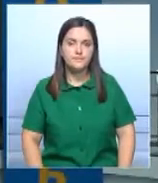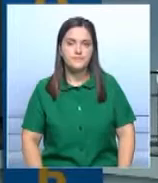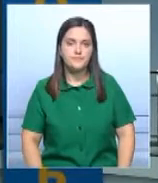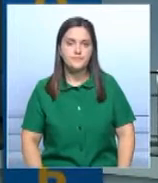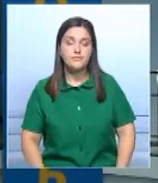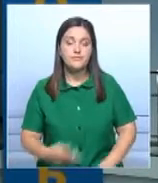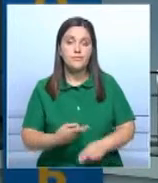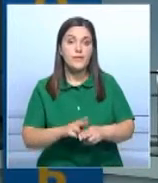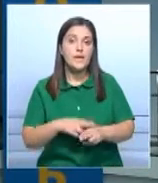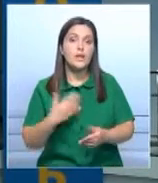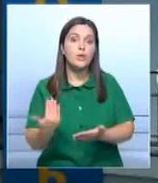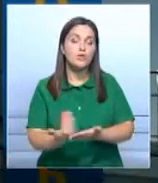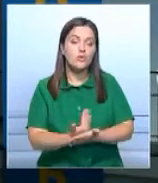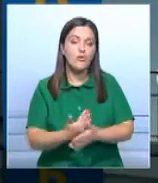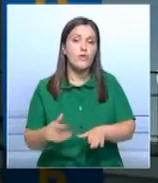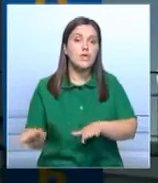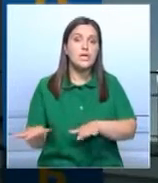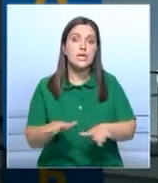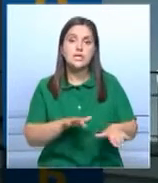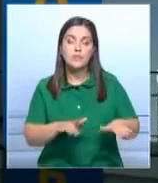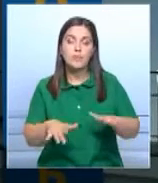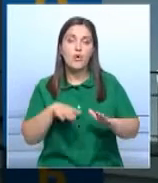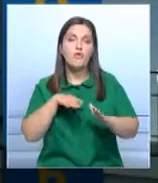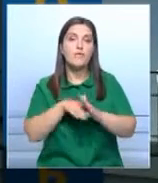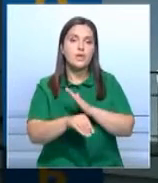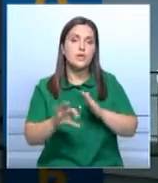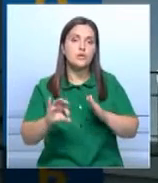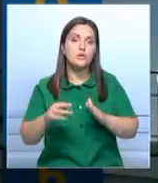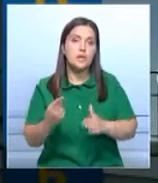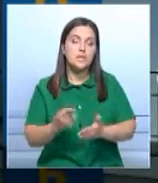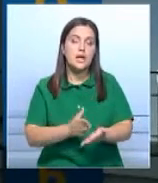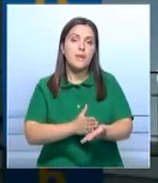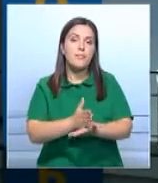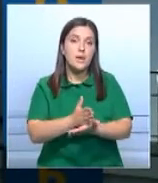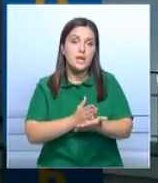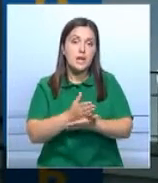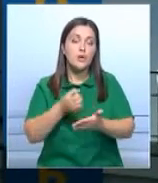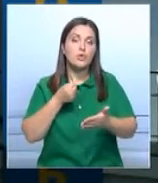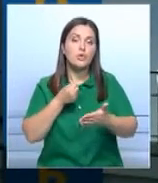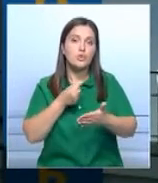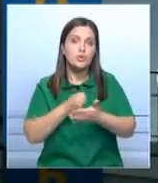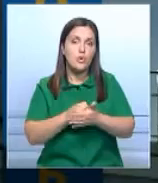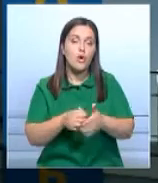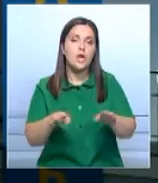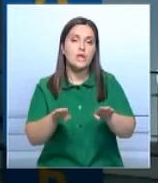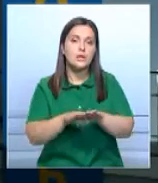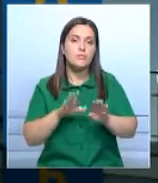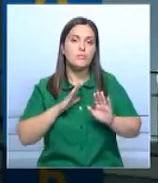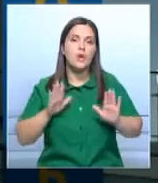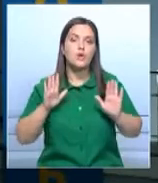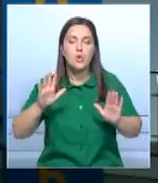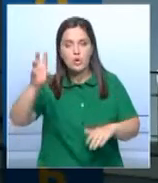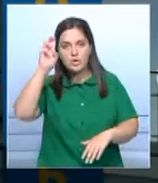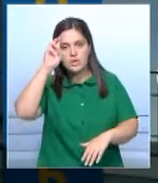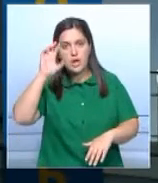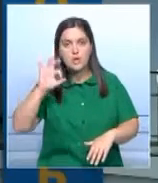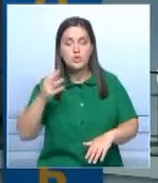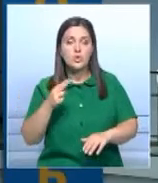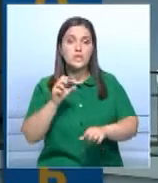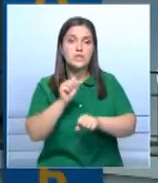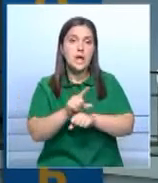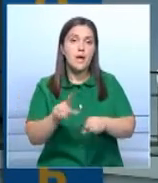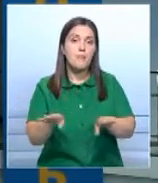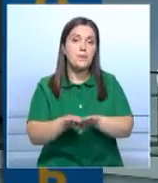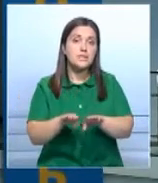Это новый инструмент именно в сфере социальной политики, потому что до этого был только государственный социальный заказ. По сравнению с